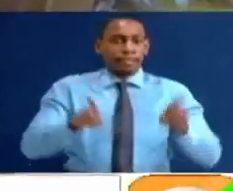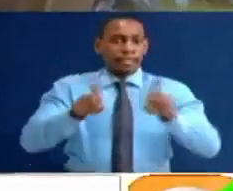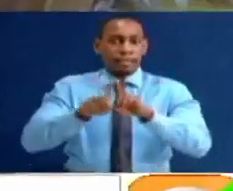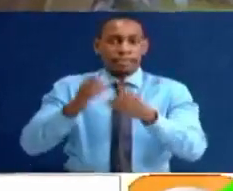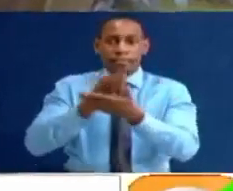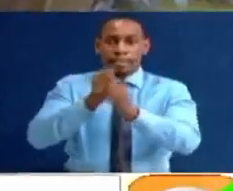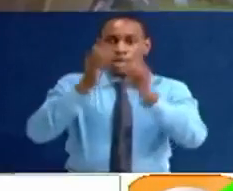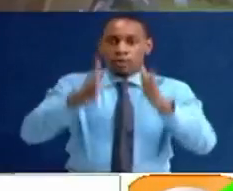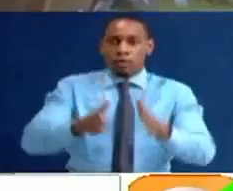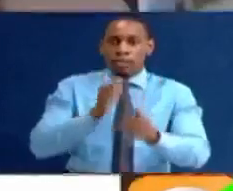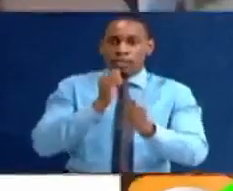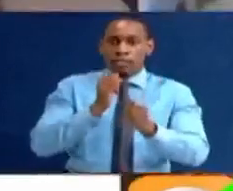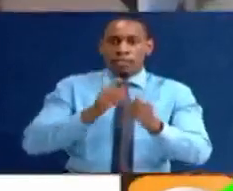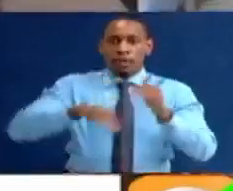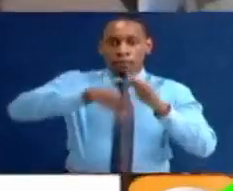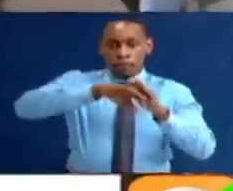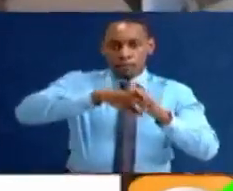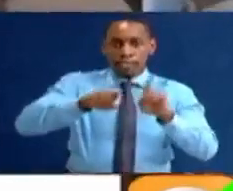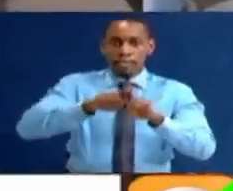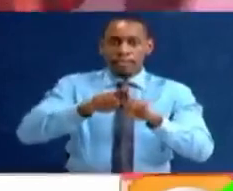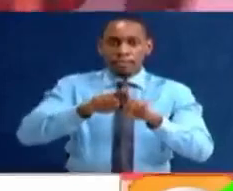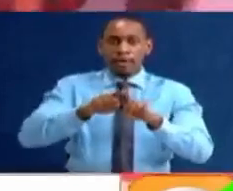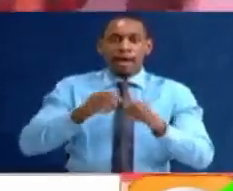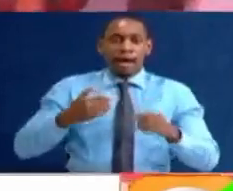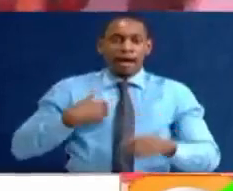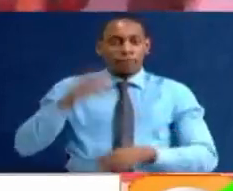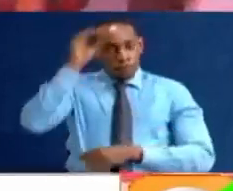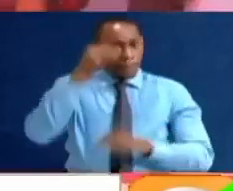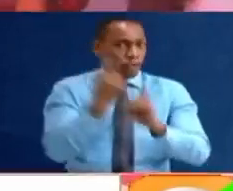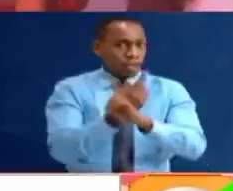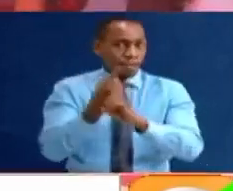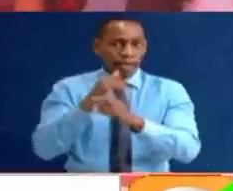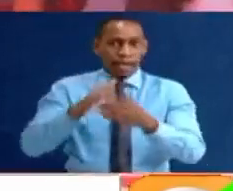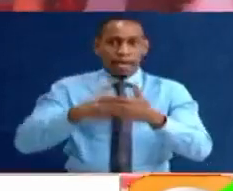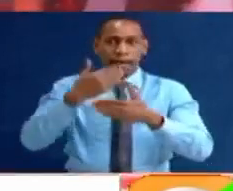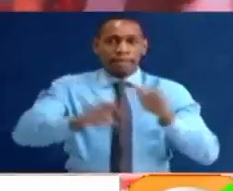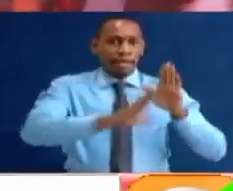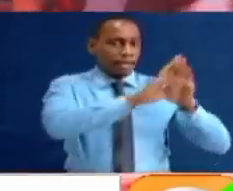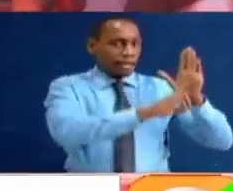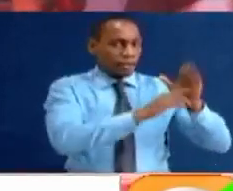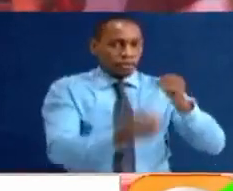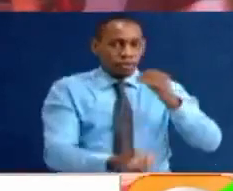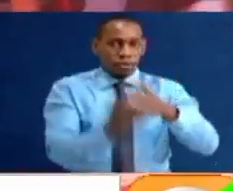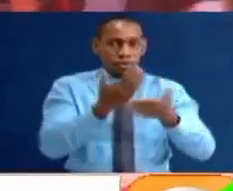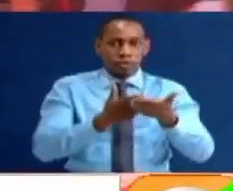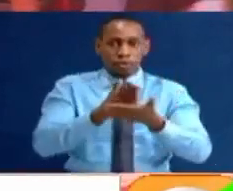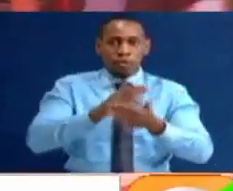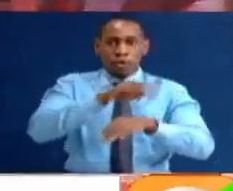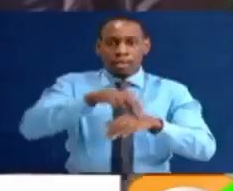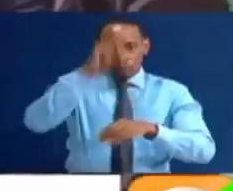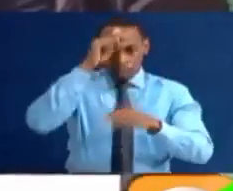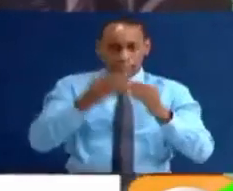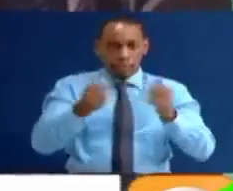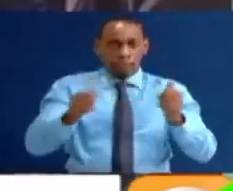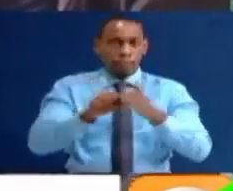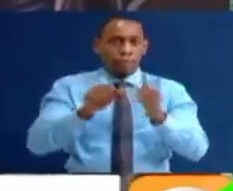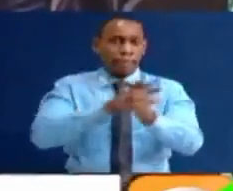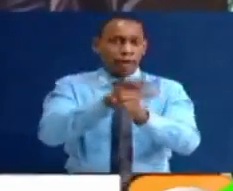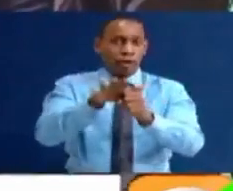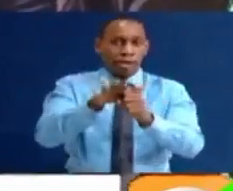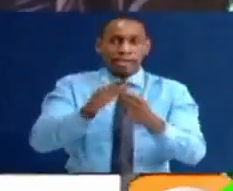baadhi ya washikadau wa mchezo wa soka eneo hilo wametoa hisia mseto kutokana na masharti yaliyowekwa na serikali kuu kukumbana na janga la